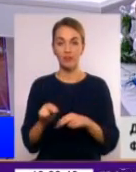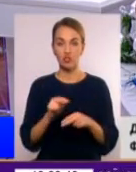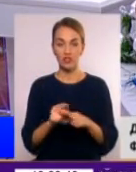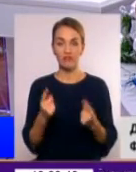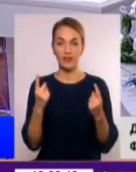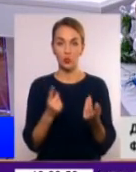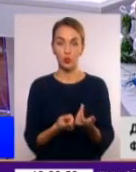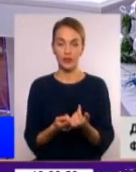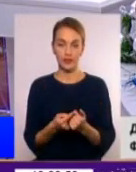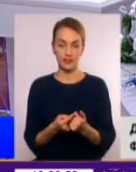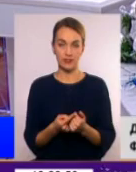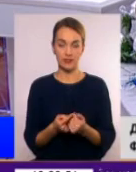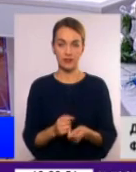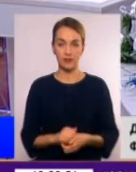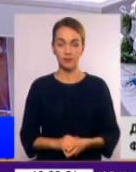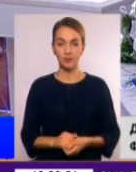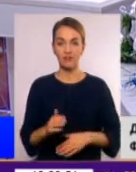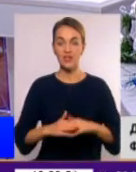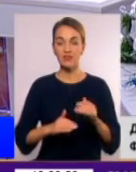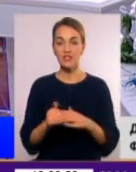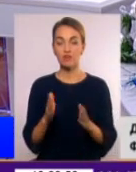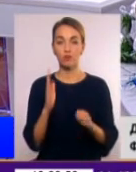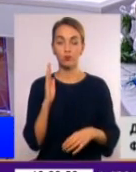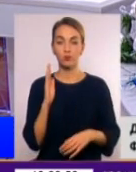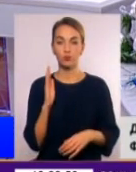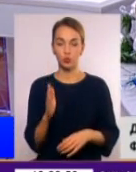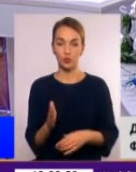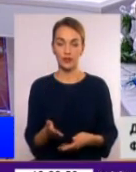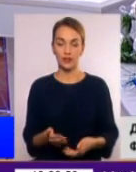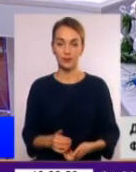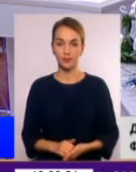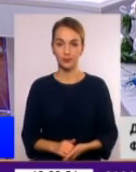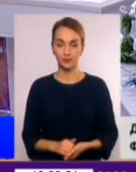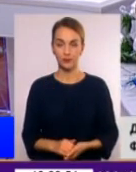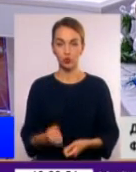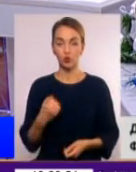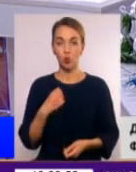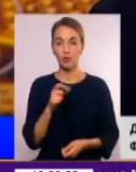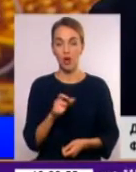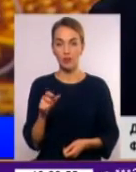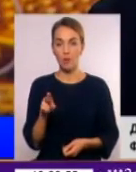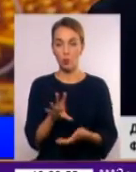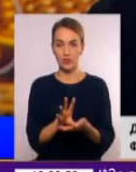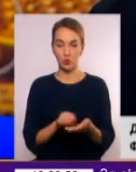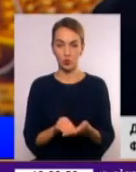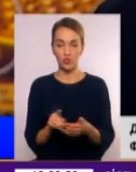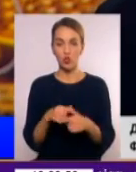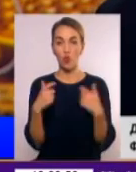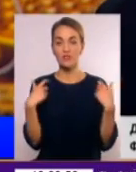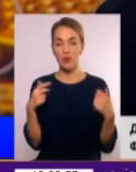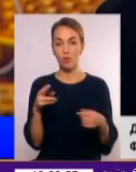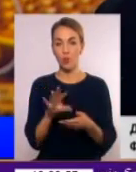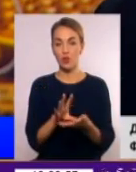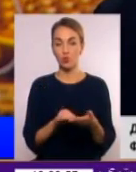велику кількість фахівців бути, ну, солдатами по зразку, чи офіцерами по зразку